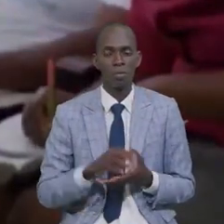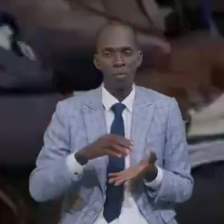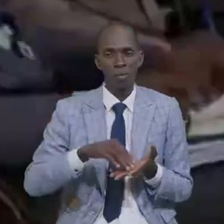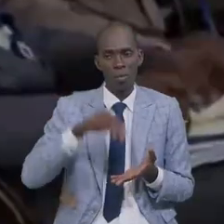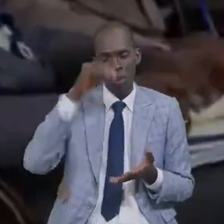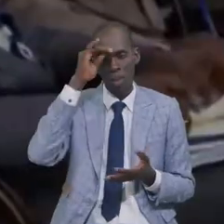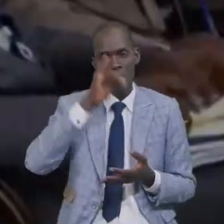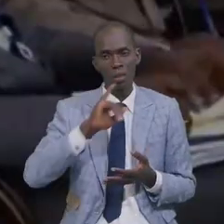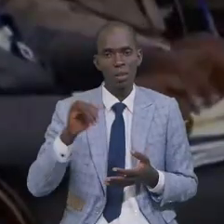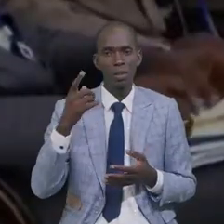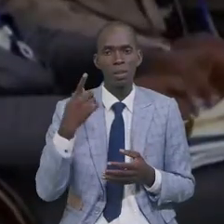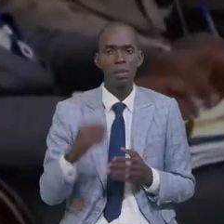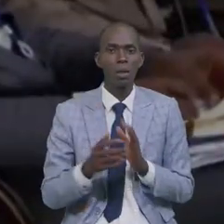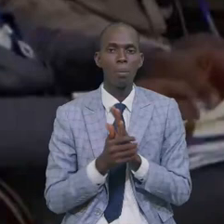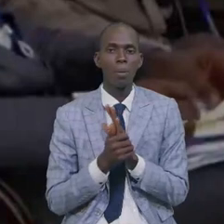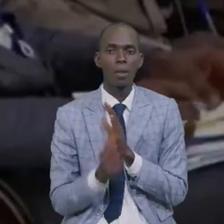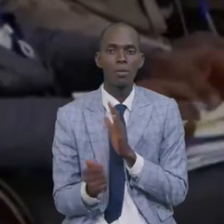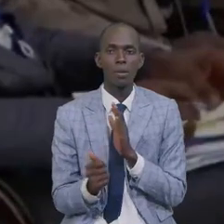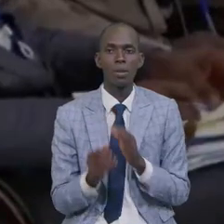Apprendre pour la maîtrise.